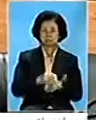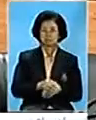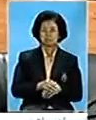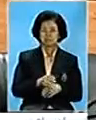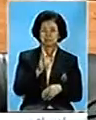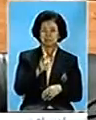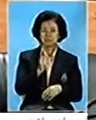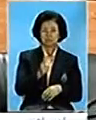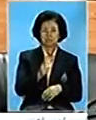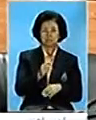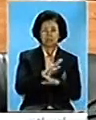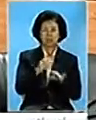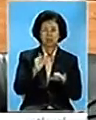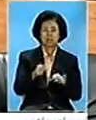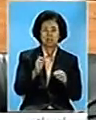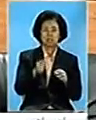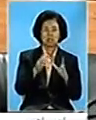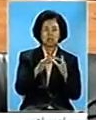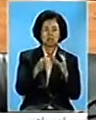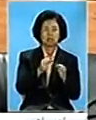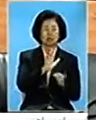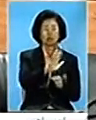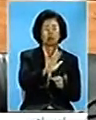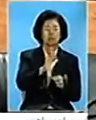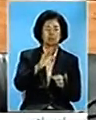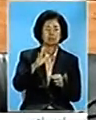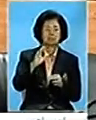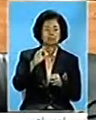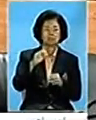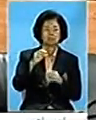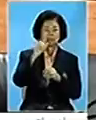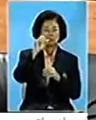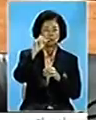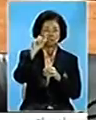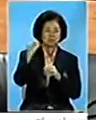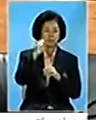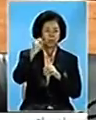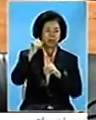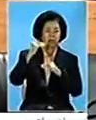ความจริงก็ไม่ใช่เป็นเรื่องภารกิจของสภาพัฒนาการเมืองฝ่ายเดียวเป็นเรื่องของพวกเราในสภา